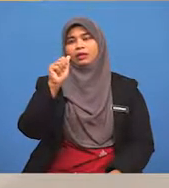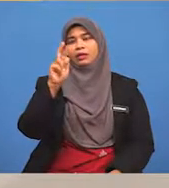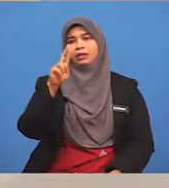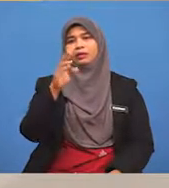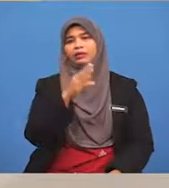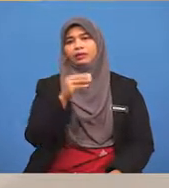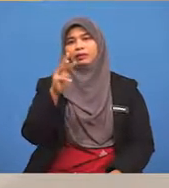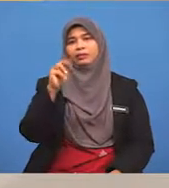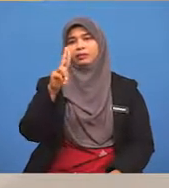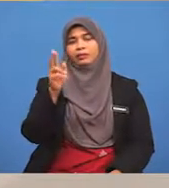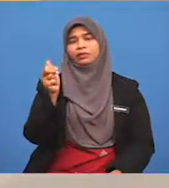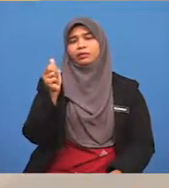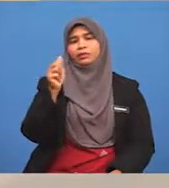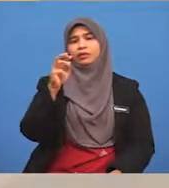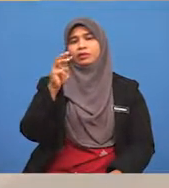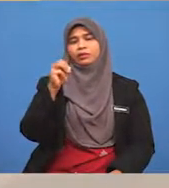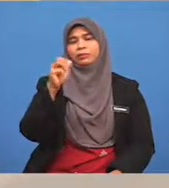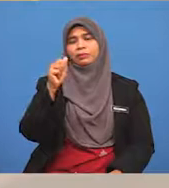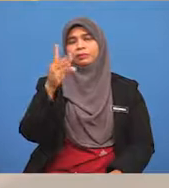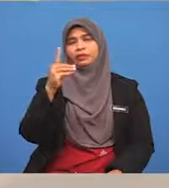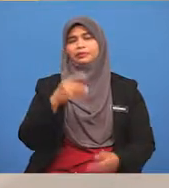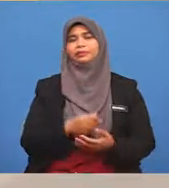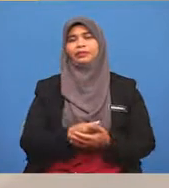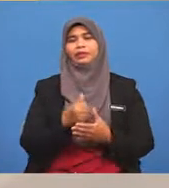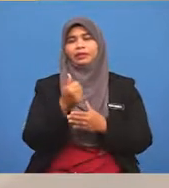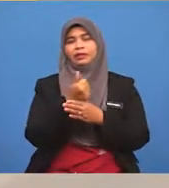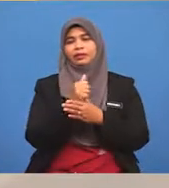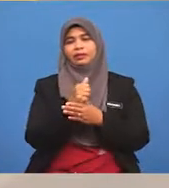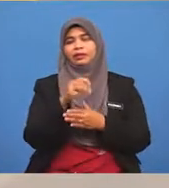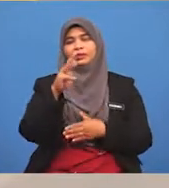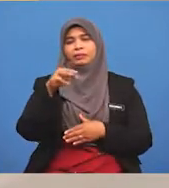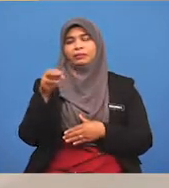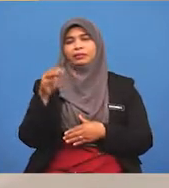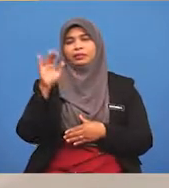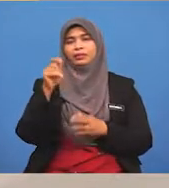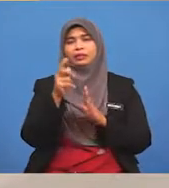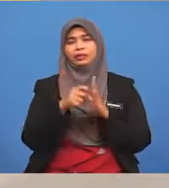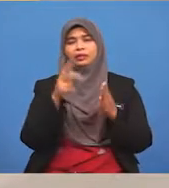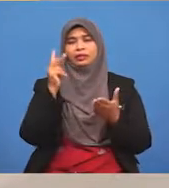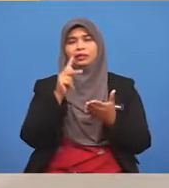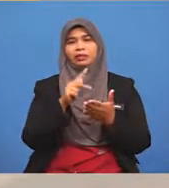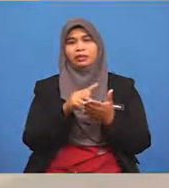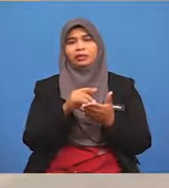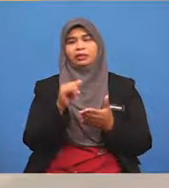Abdullah. Antara anak murid beliau yang terkenal ialah Abu Hasan Al-Hattan.